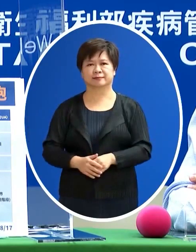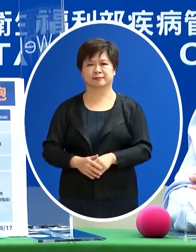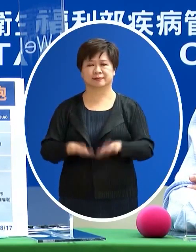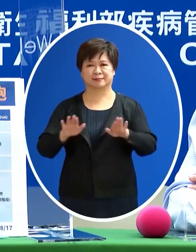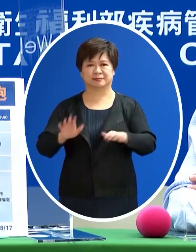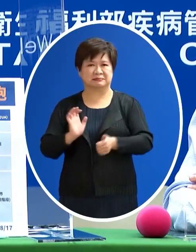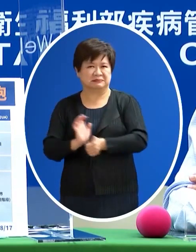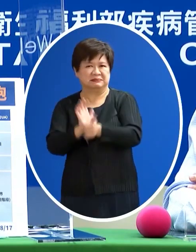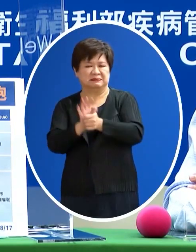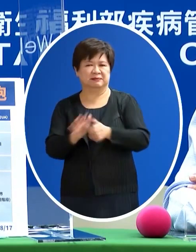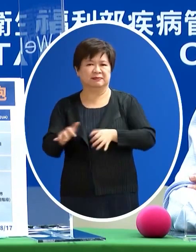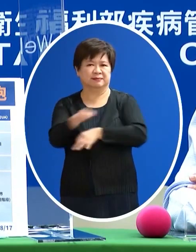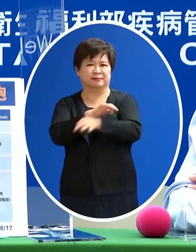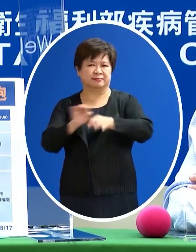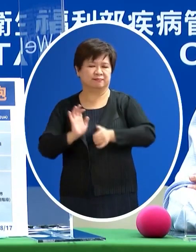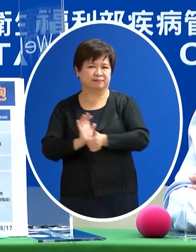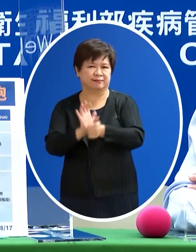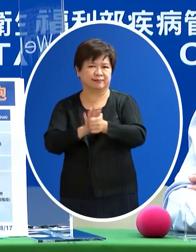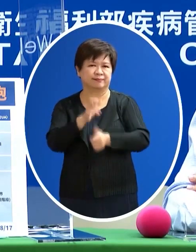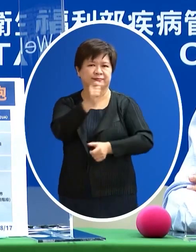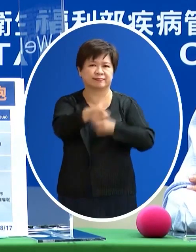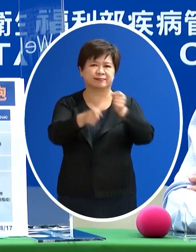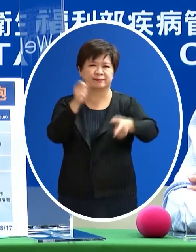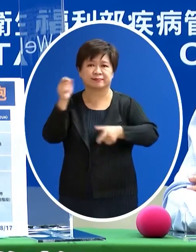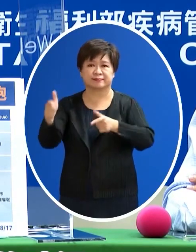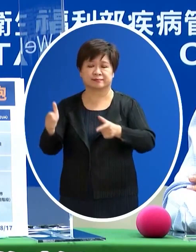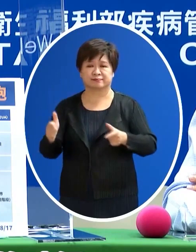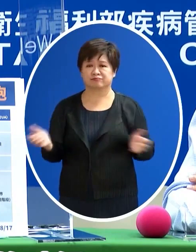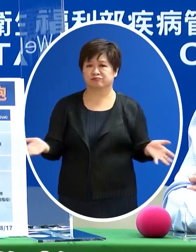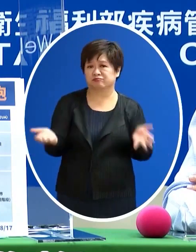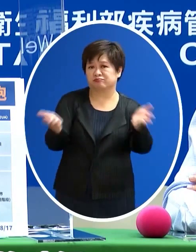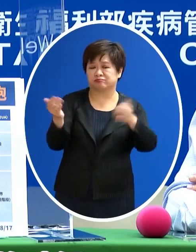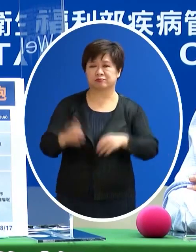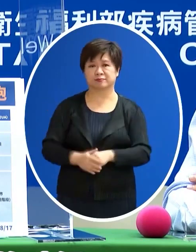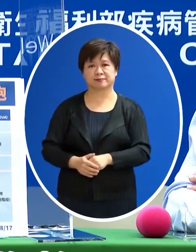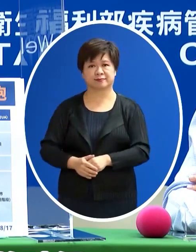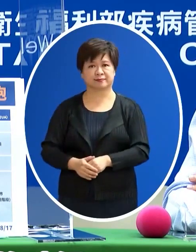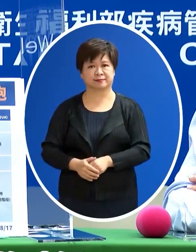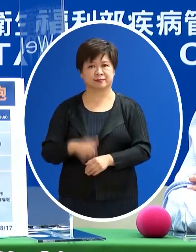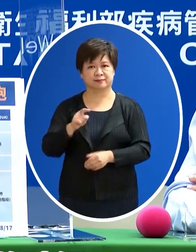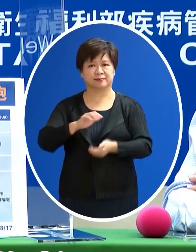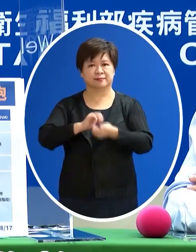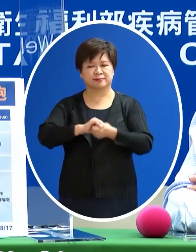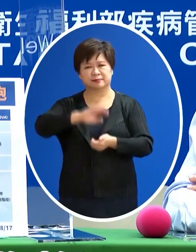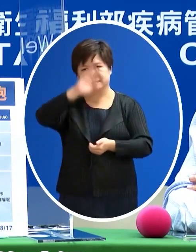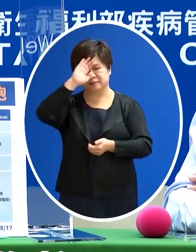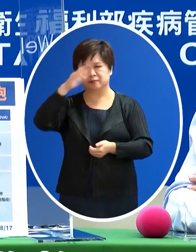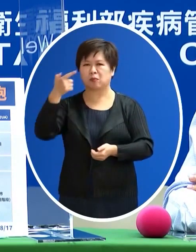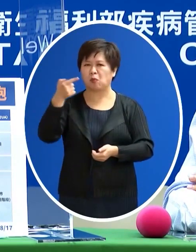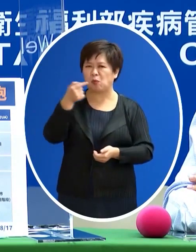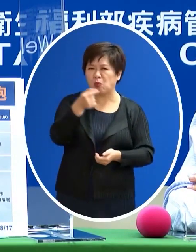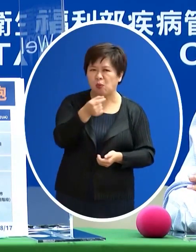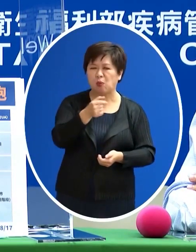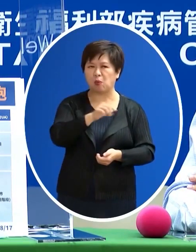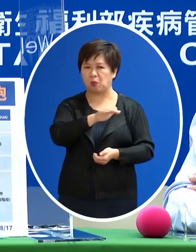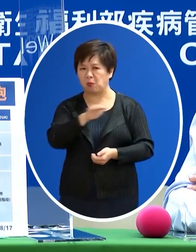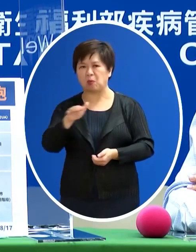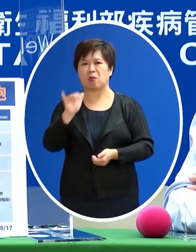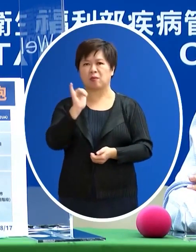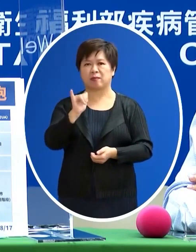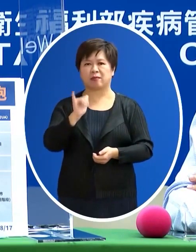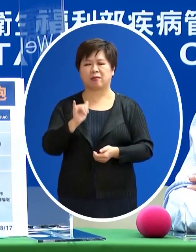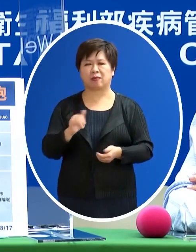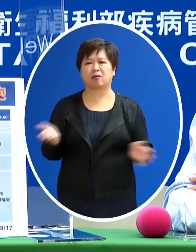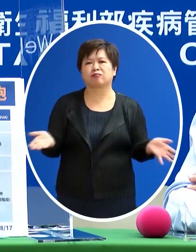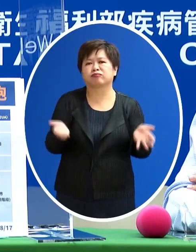振兴的，哦，目标是为了振兴嘛。那振兴的时候，一定是在疫情比较稳定的时候才开始来振